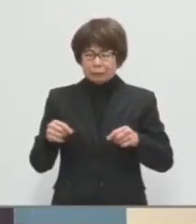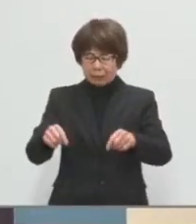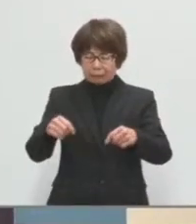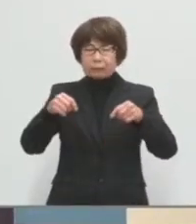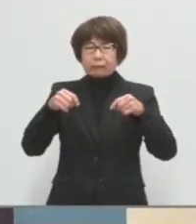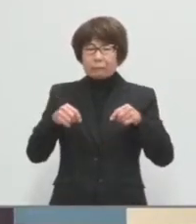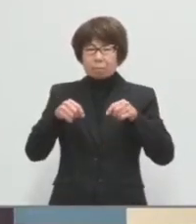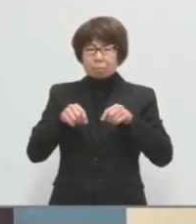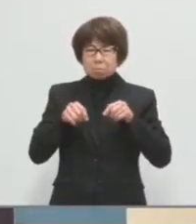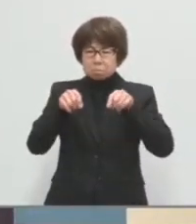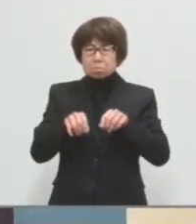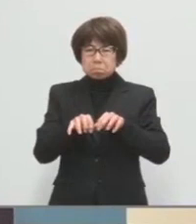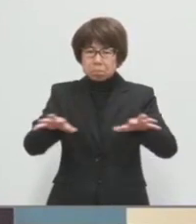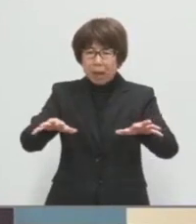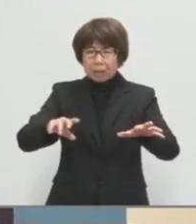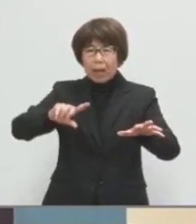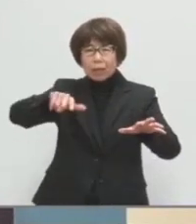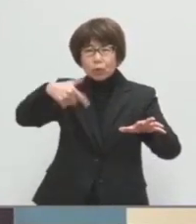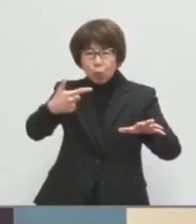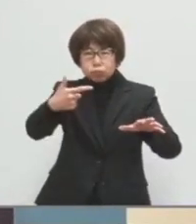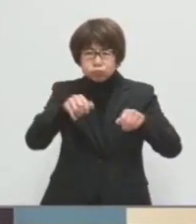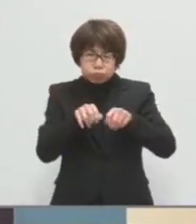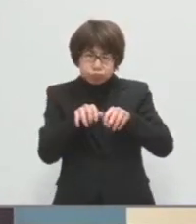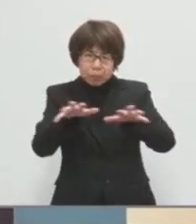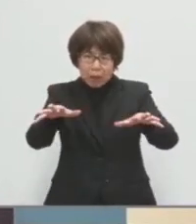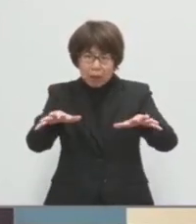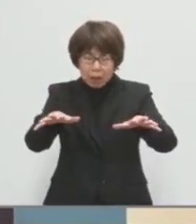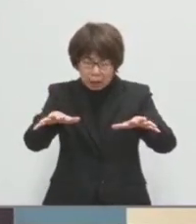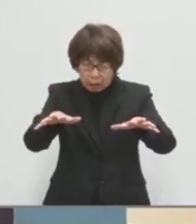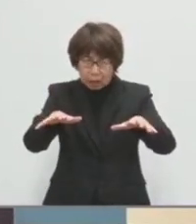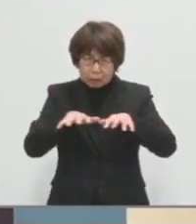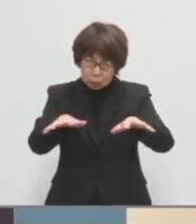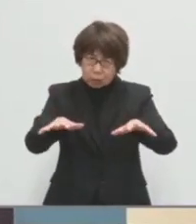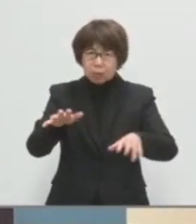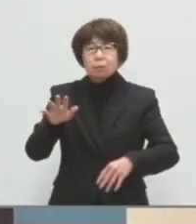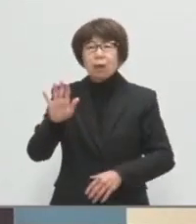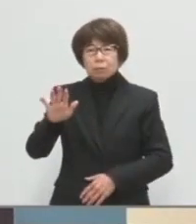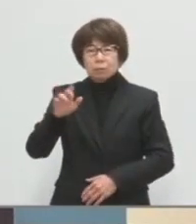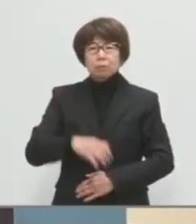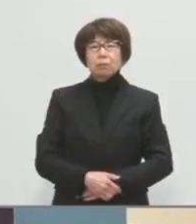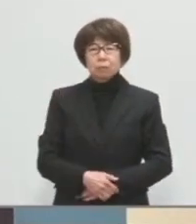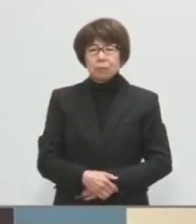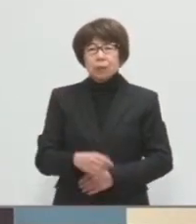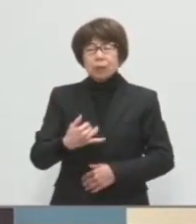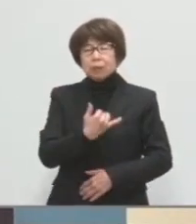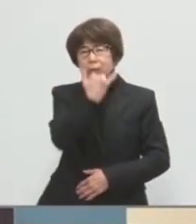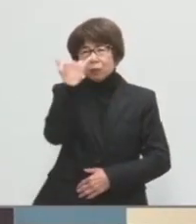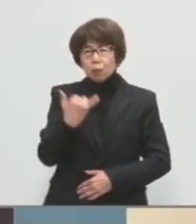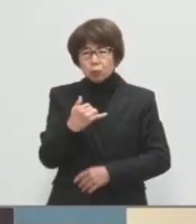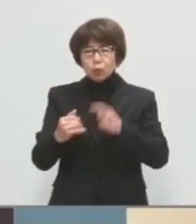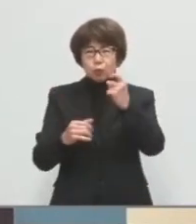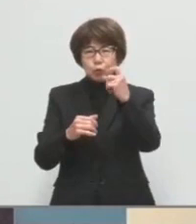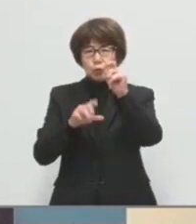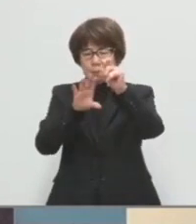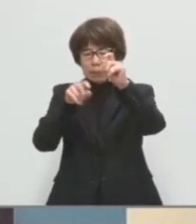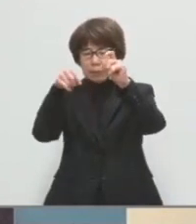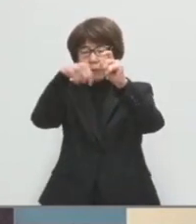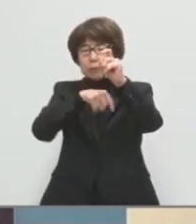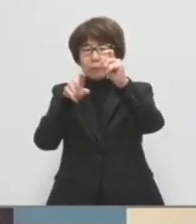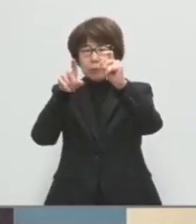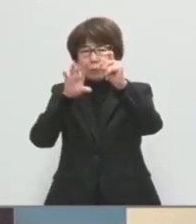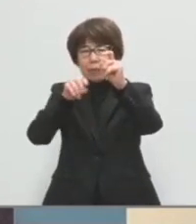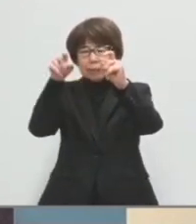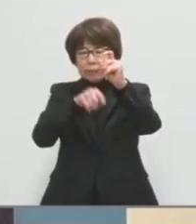第6波が始まっているという認識であります人口10万人当たりの感染者数は